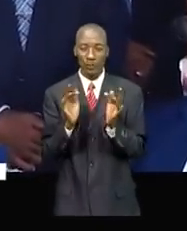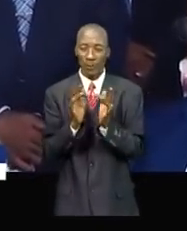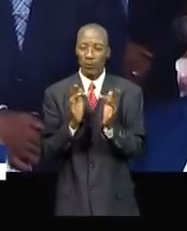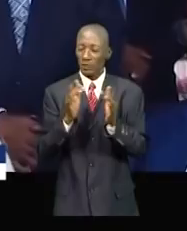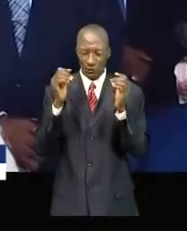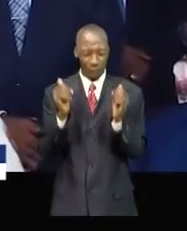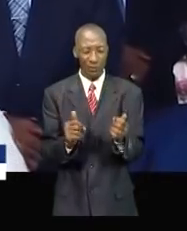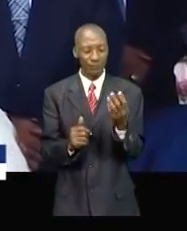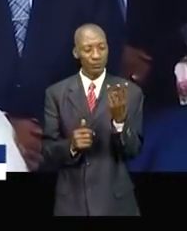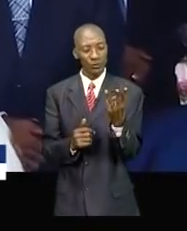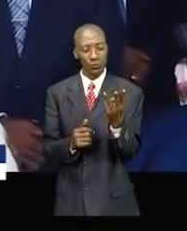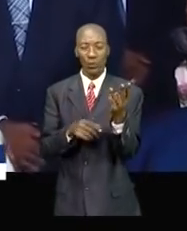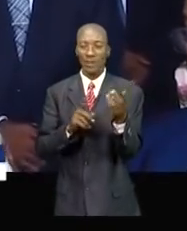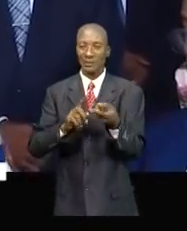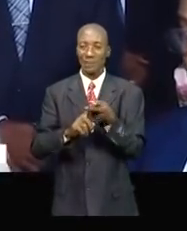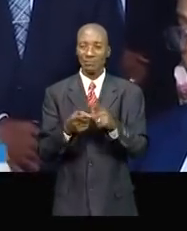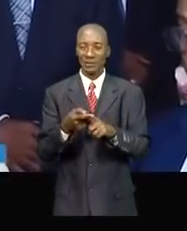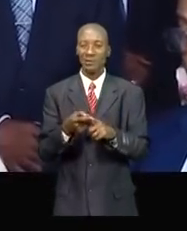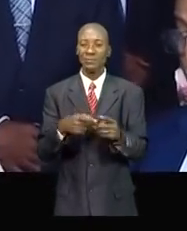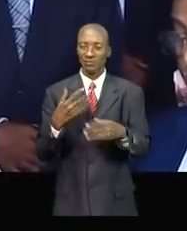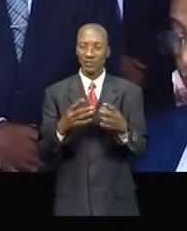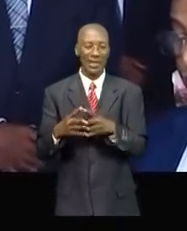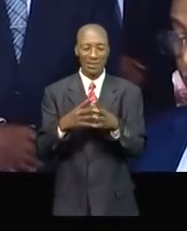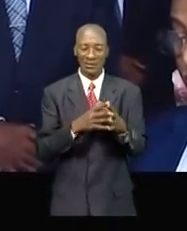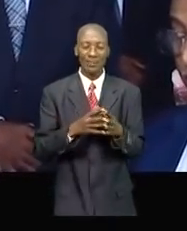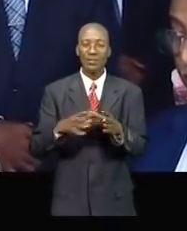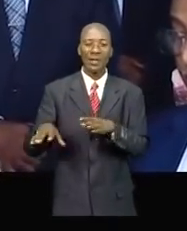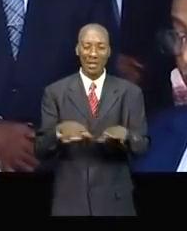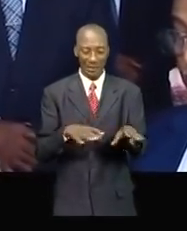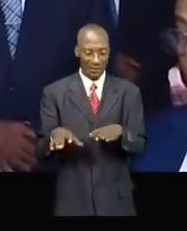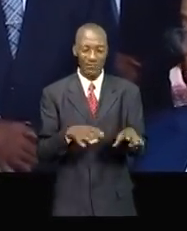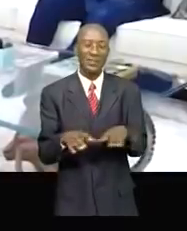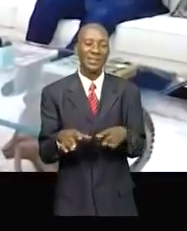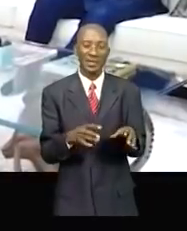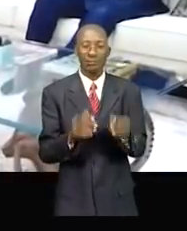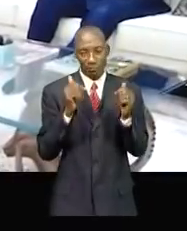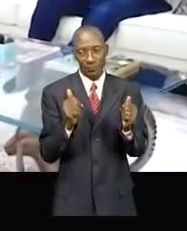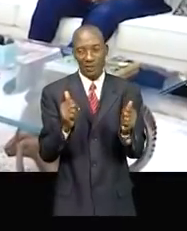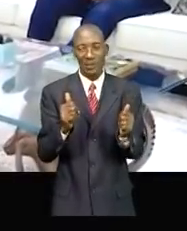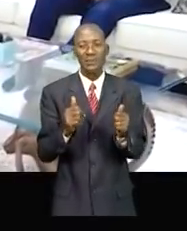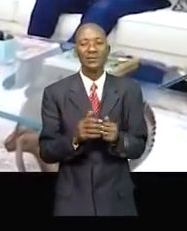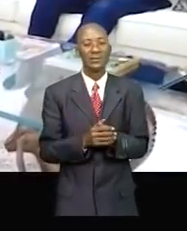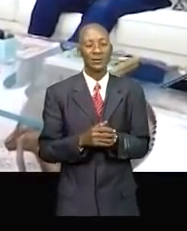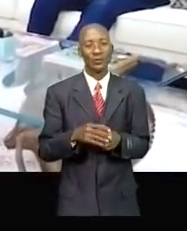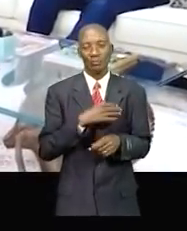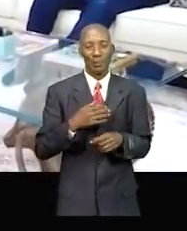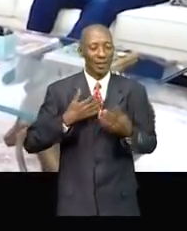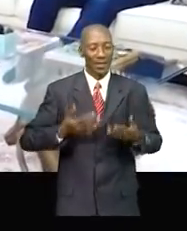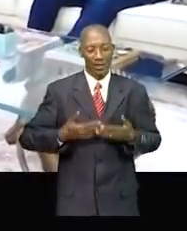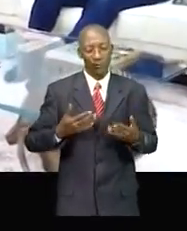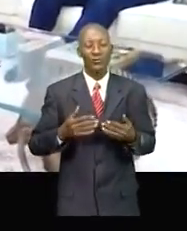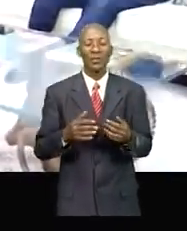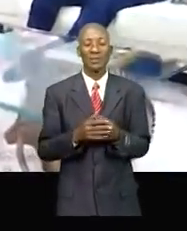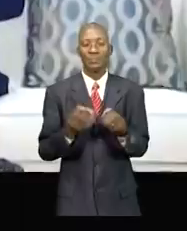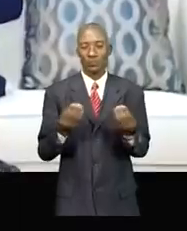partenaires évoqueront ensemble les possibilités d'arriver à un accord sur cette question. Pour ce qui concerne les trois pays, c'est une question africaine,